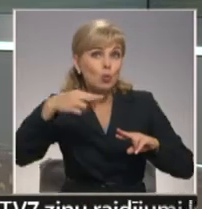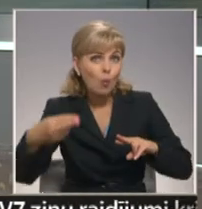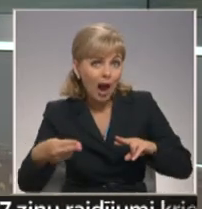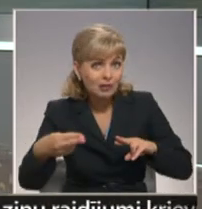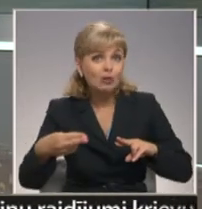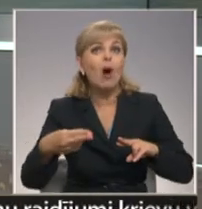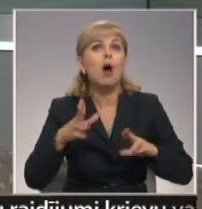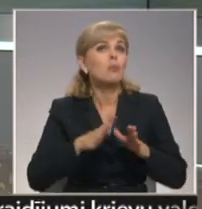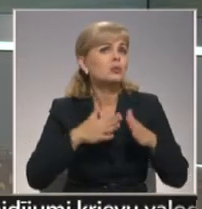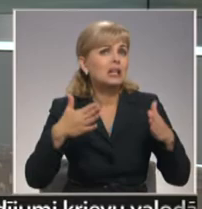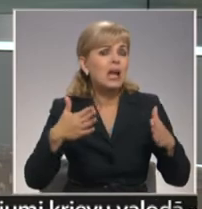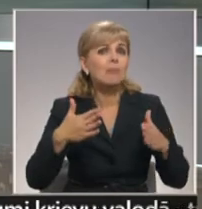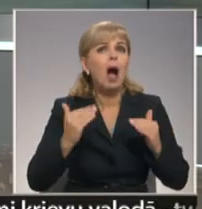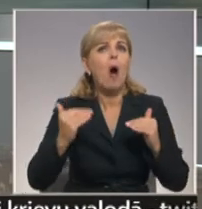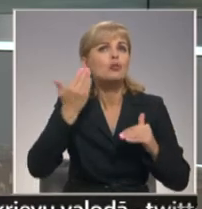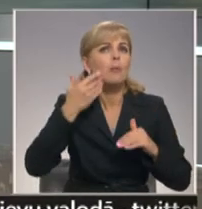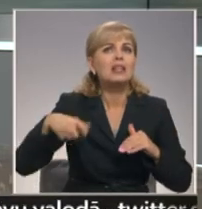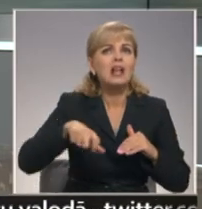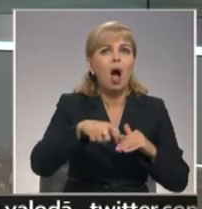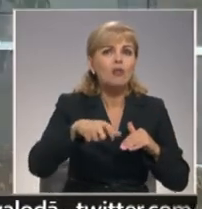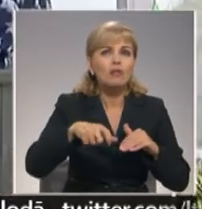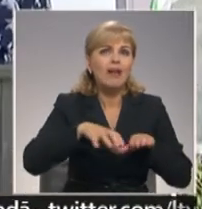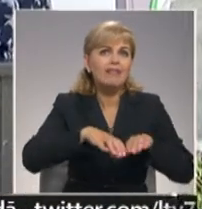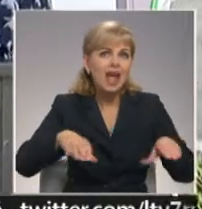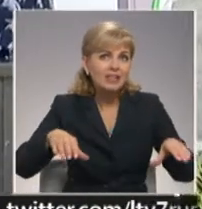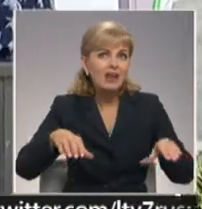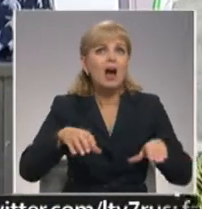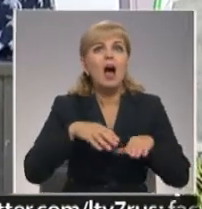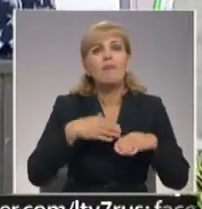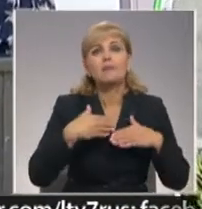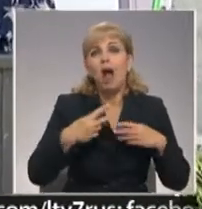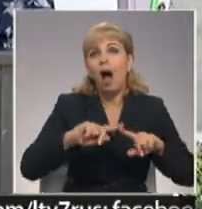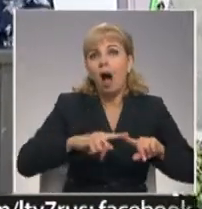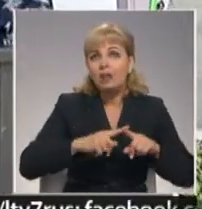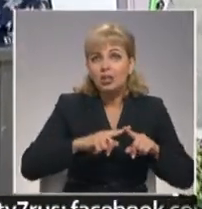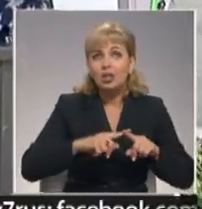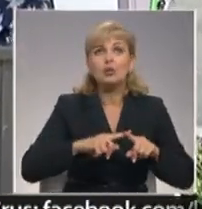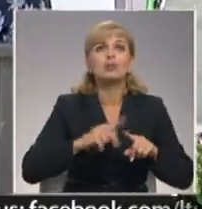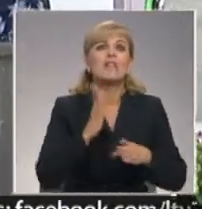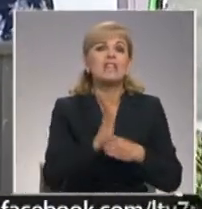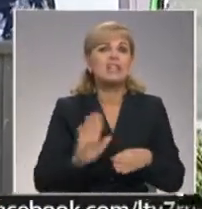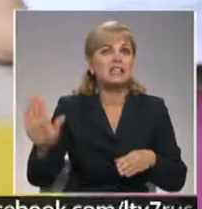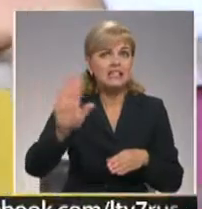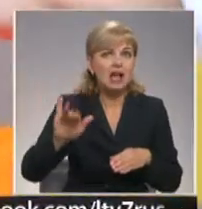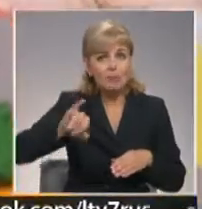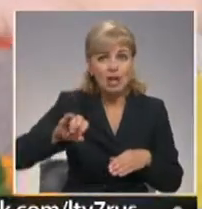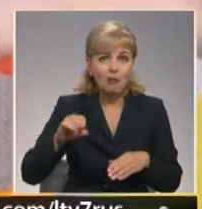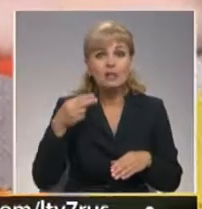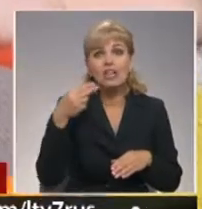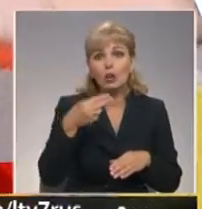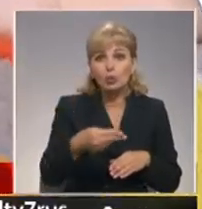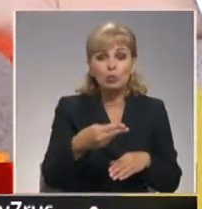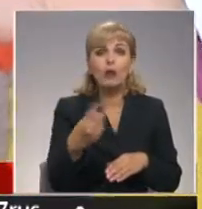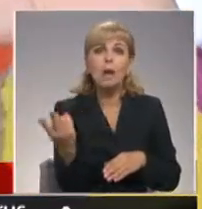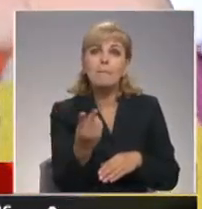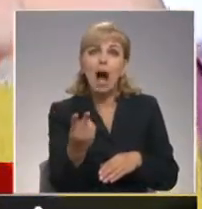Agra Jēgere, vairāk Vidzemes televīzija. Agra Jēgere 15 gados ir noadījusi 2200 zeķu